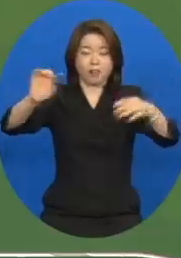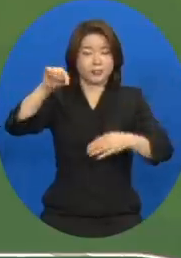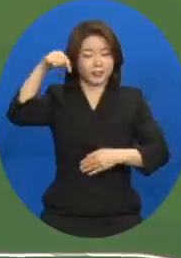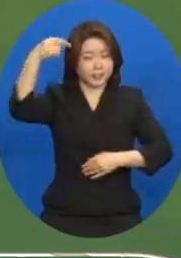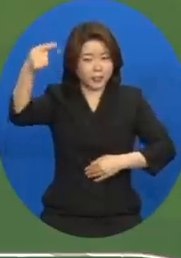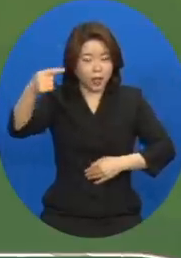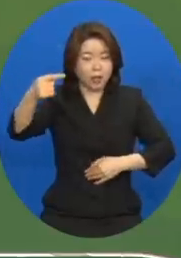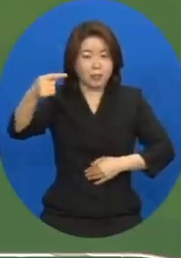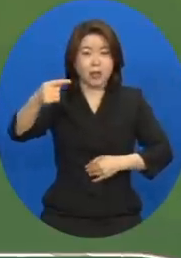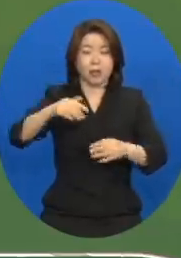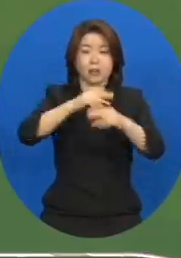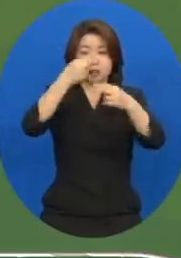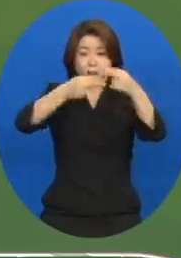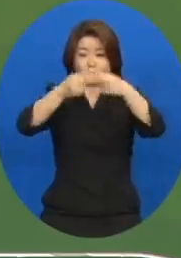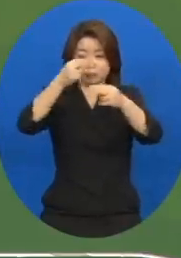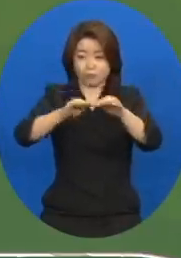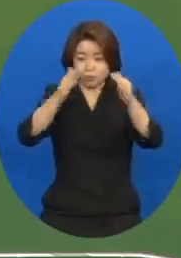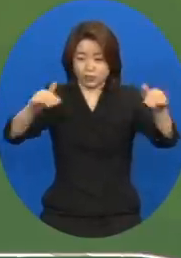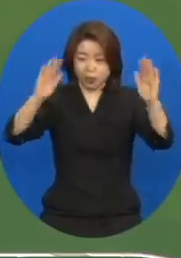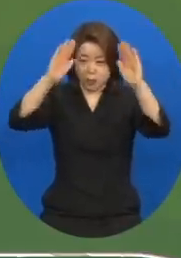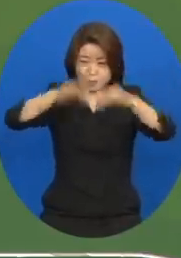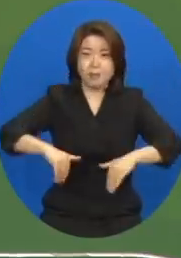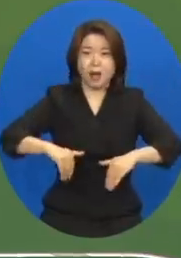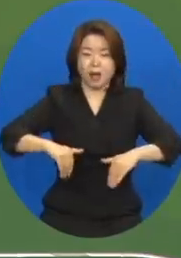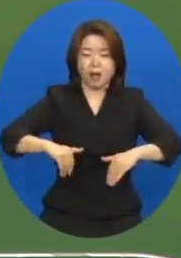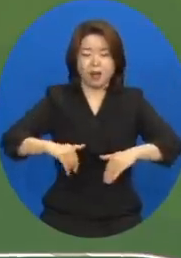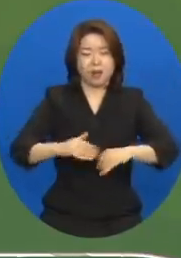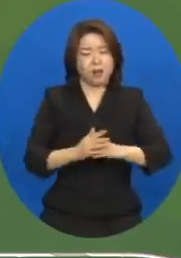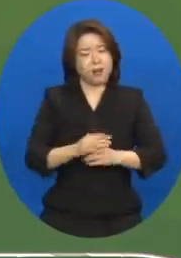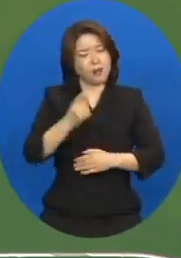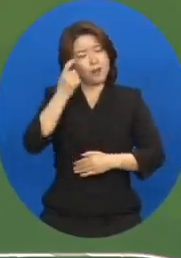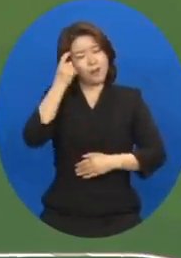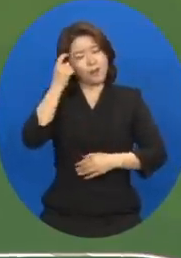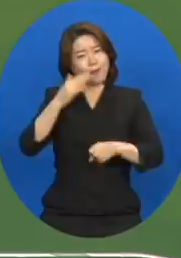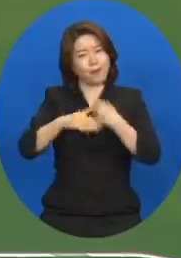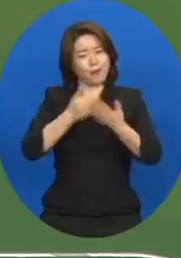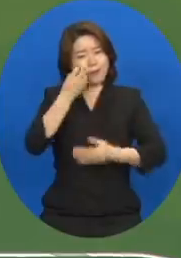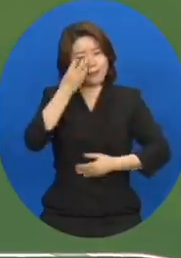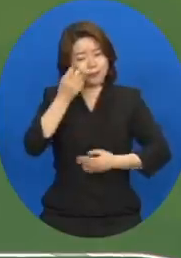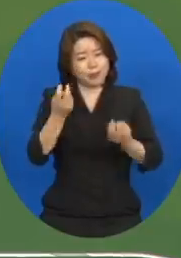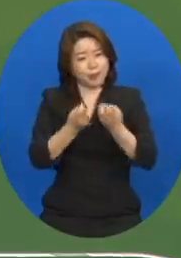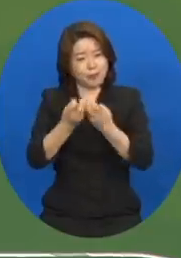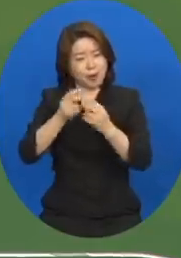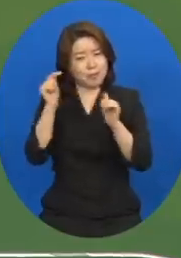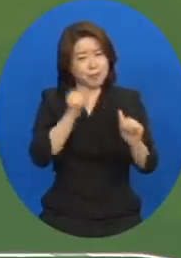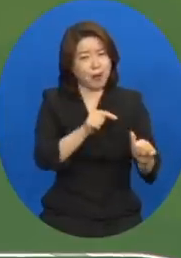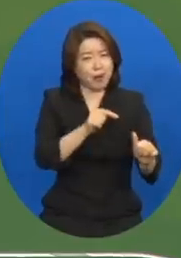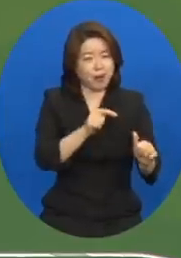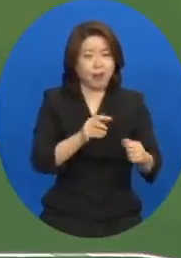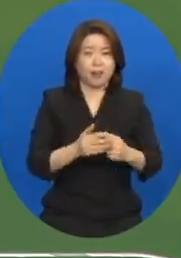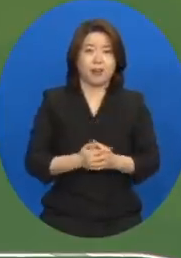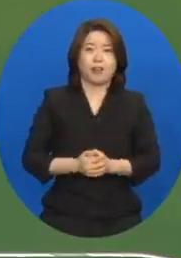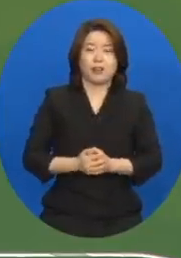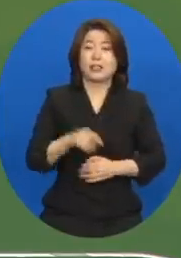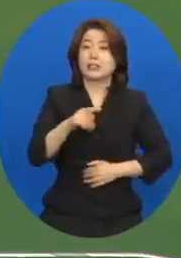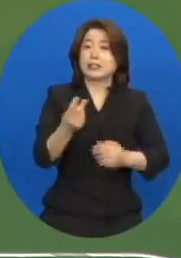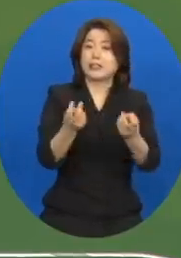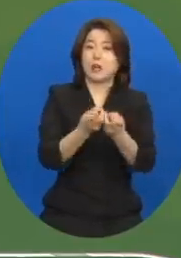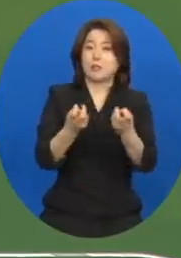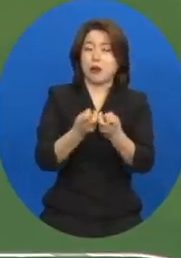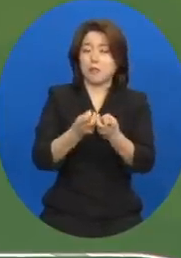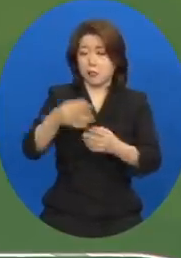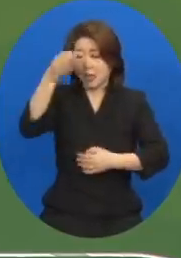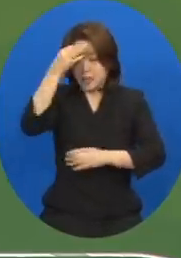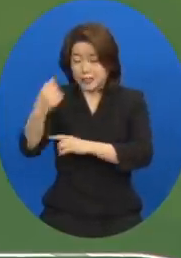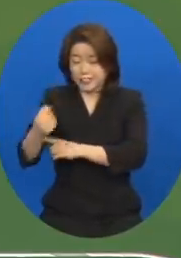무너졌습니다. 왜 하나님이 이런 이상한 방법을 쓰셨을까요? 그 방법에 능력이 있기 때문에